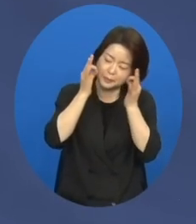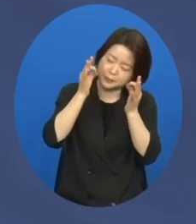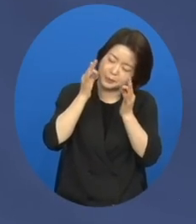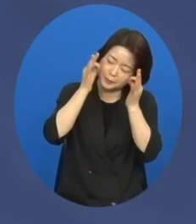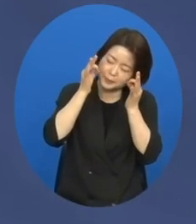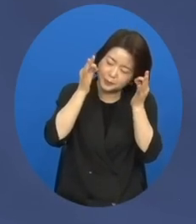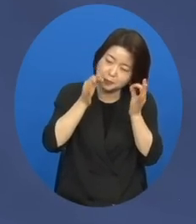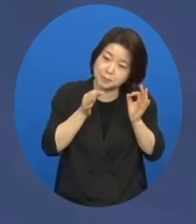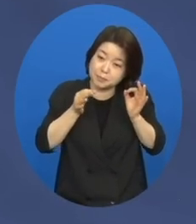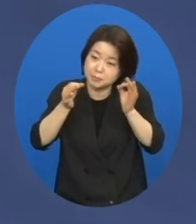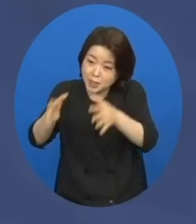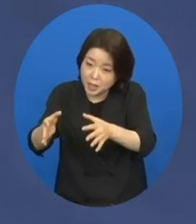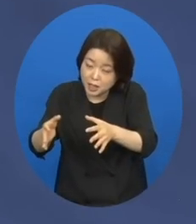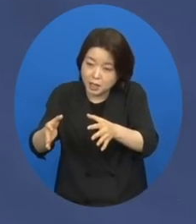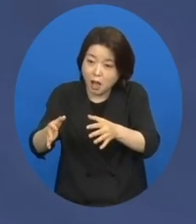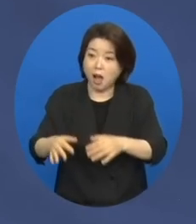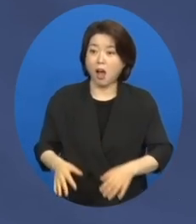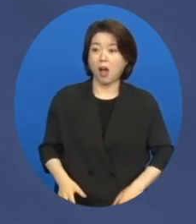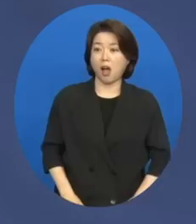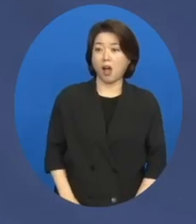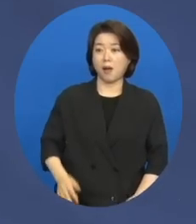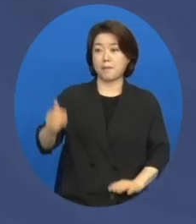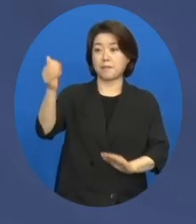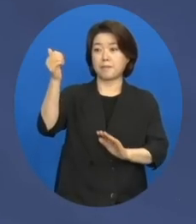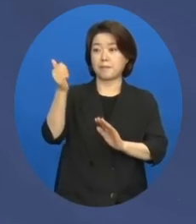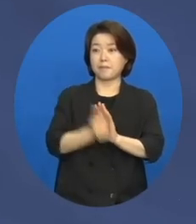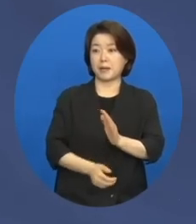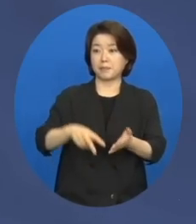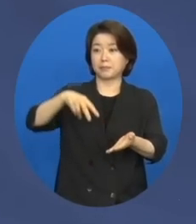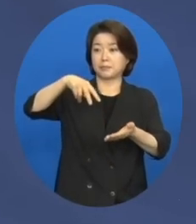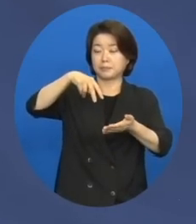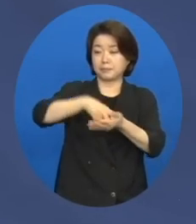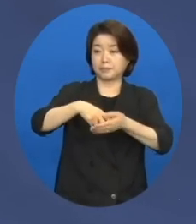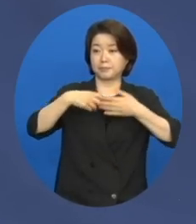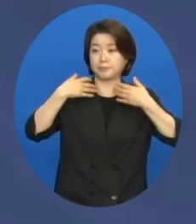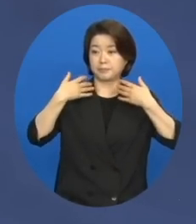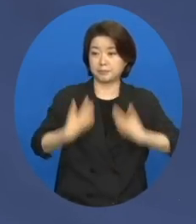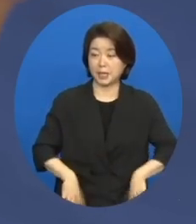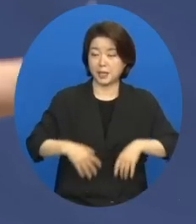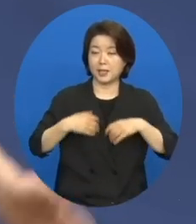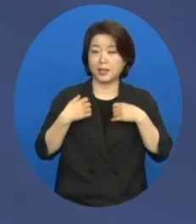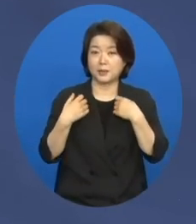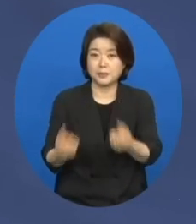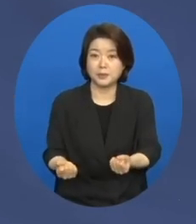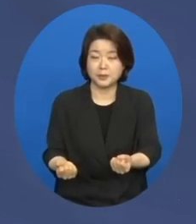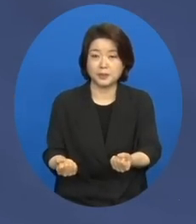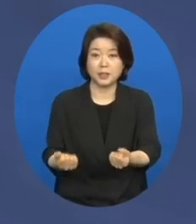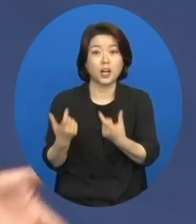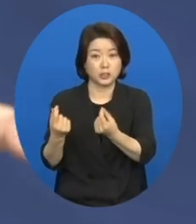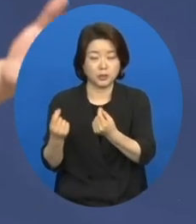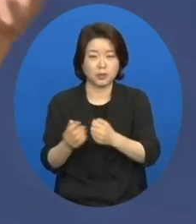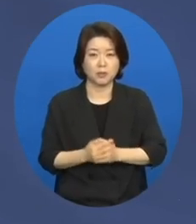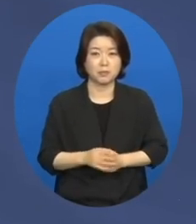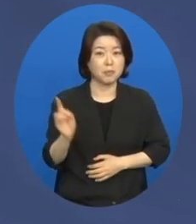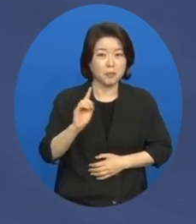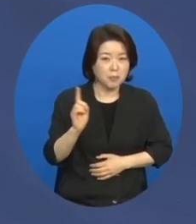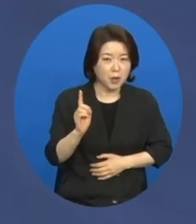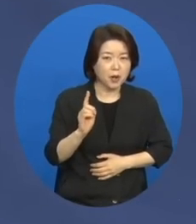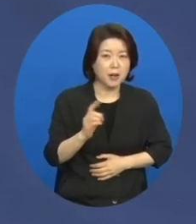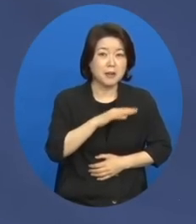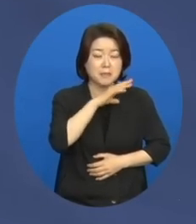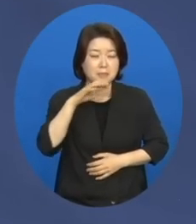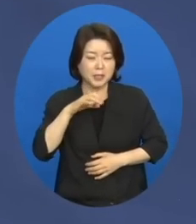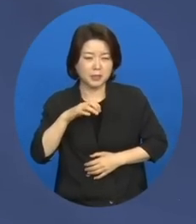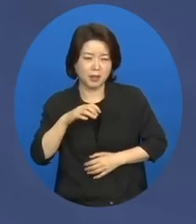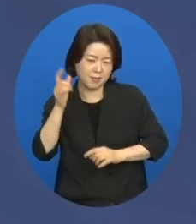쏟았는데 털썩 주저앉도록, 아무것도 밤새도록 그물질을 했는데 텅 빈 마지막